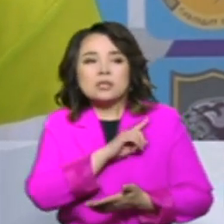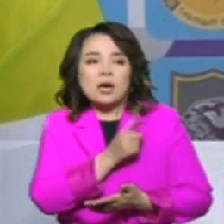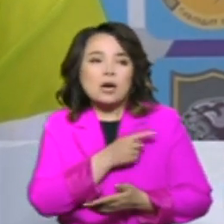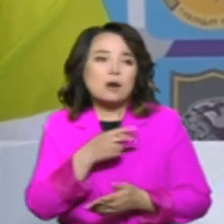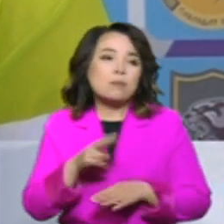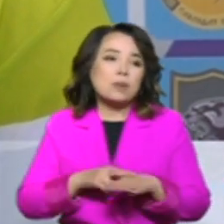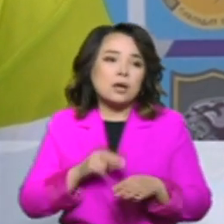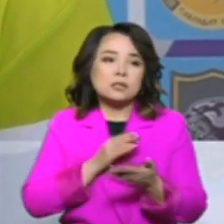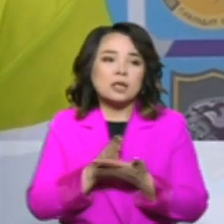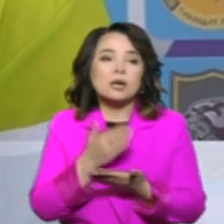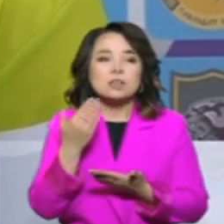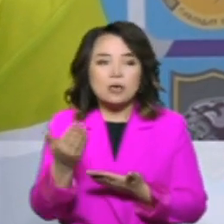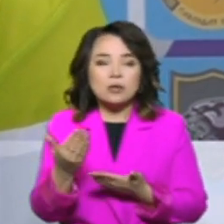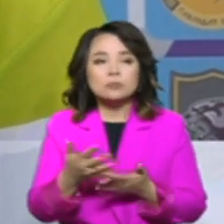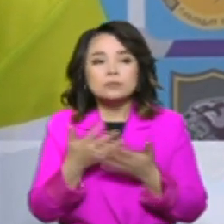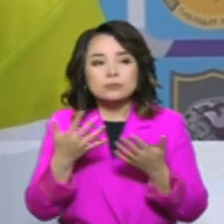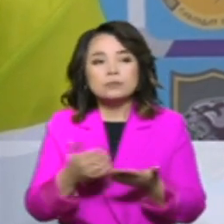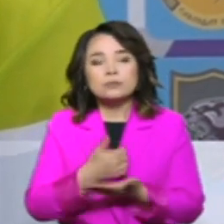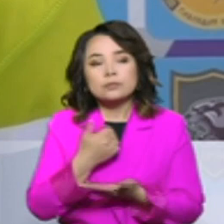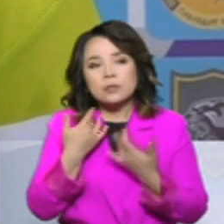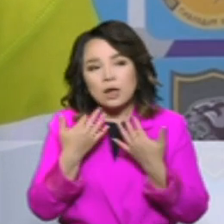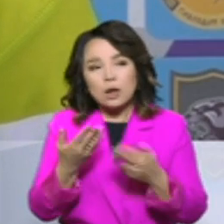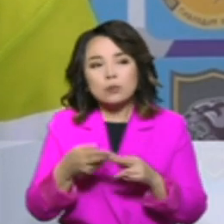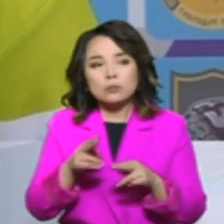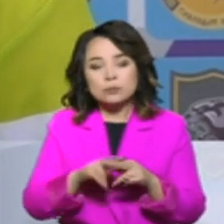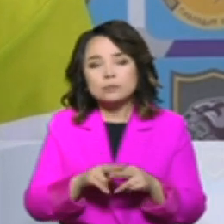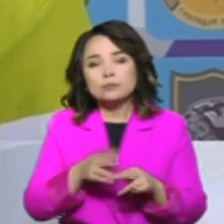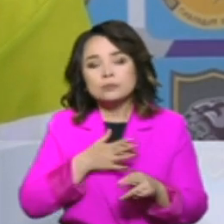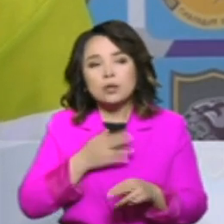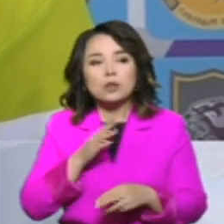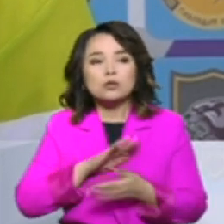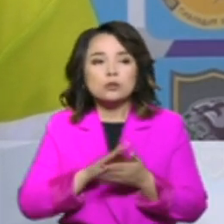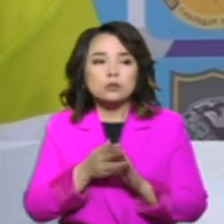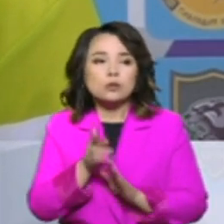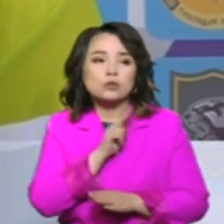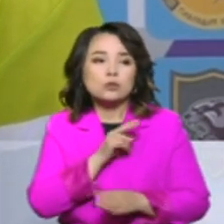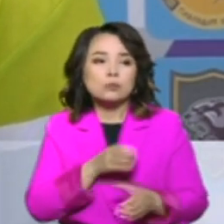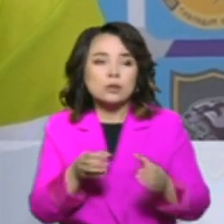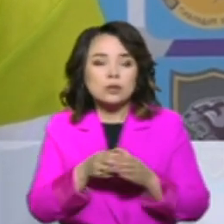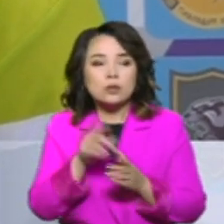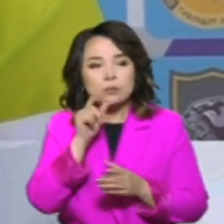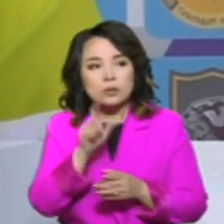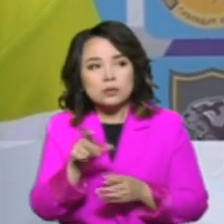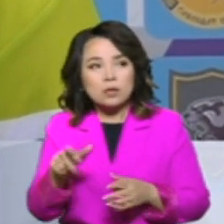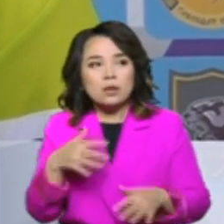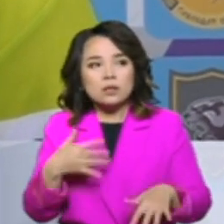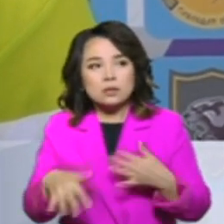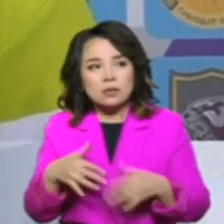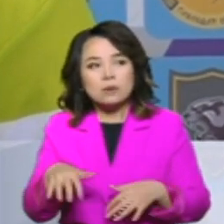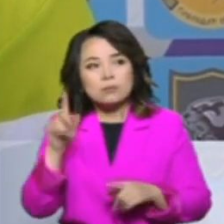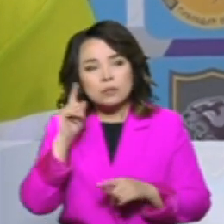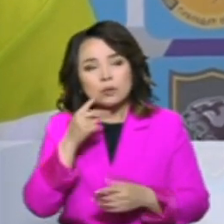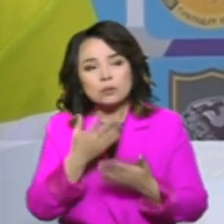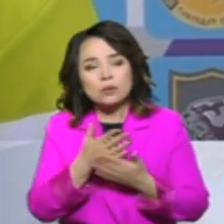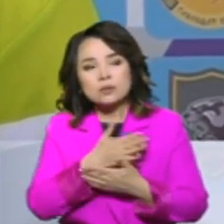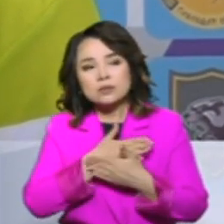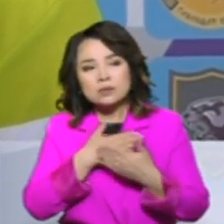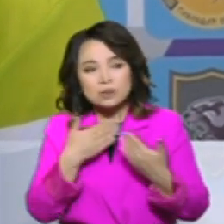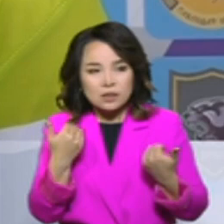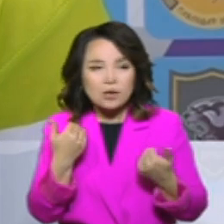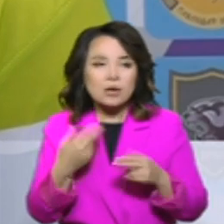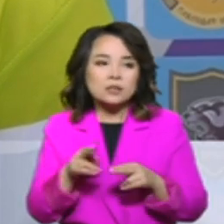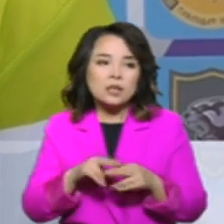полиция қызметкері үшін басты талаптардың бірі ғой. Мен жұмыс жағдайында ер азаматтардан әлсіз екендігімді көрсеткім